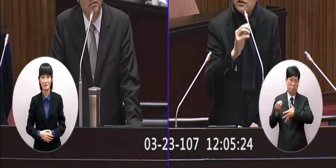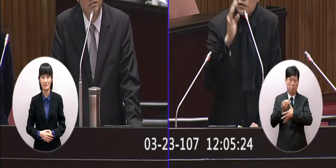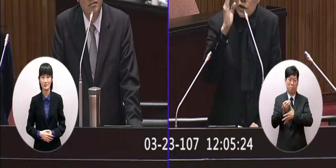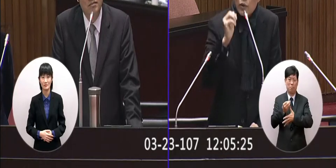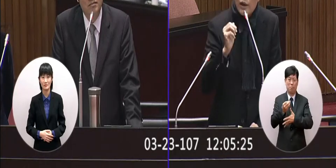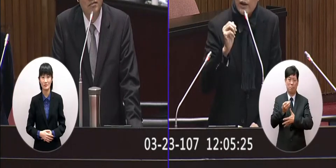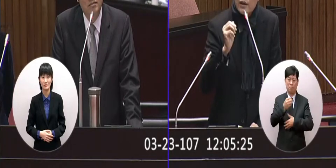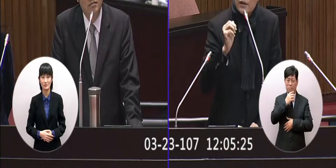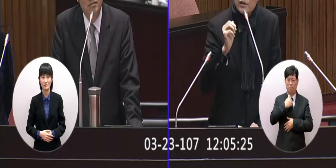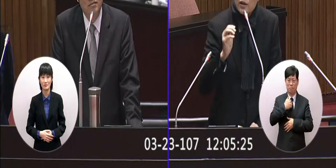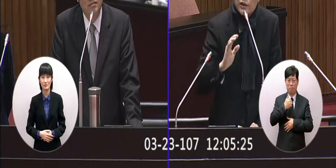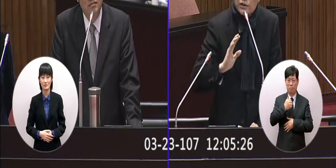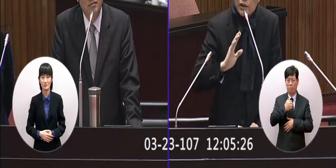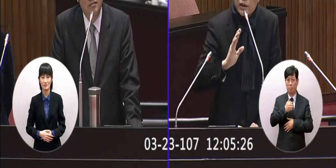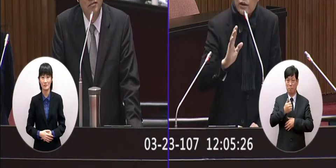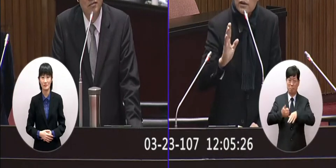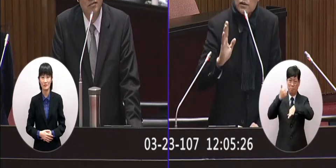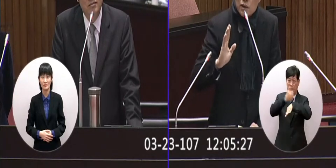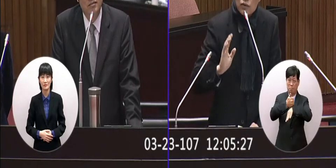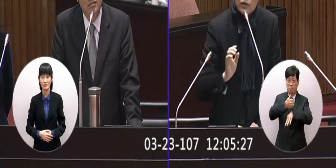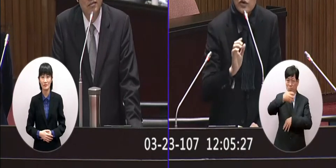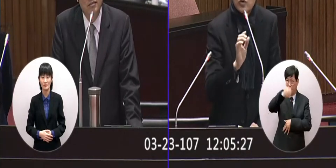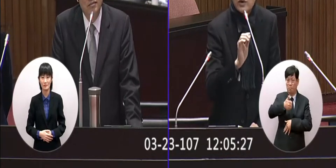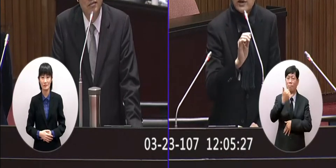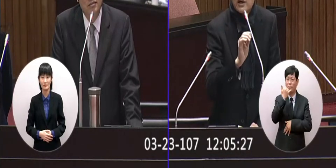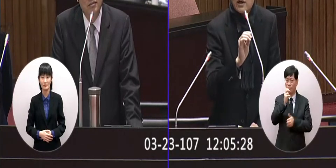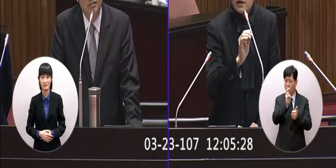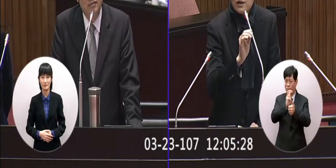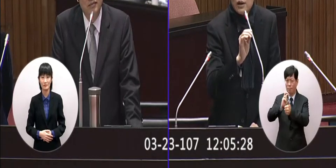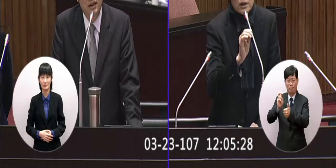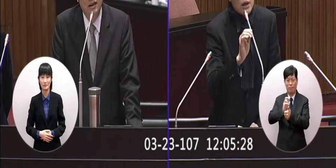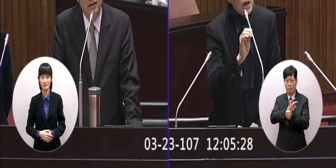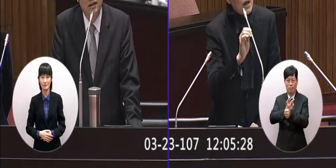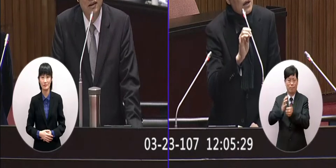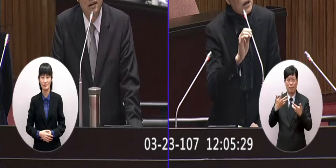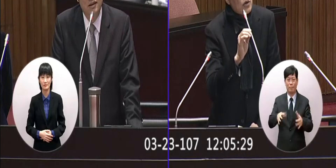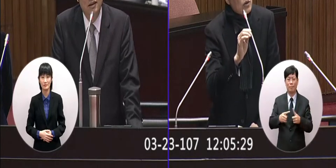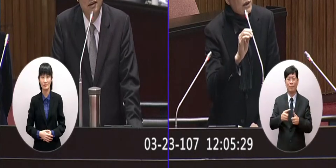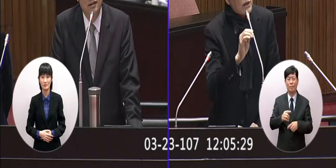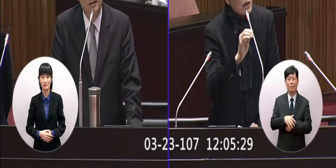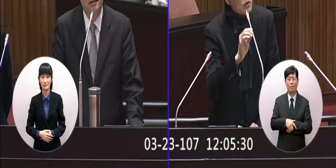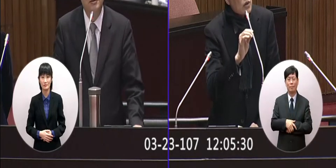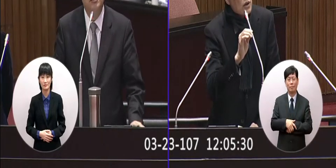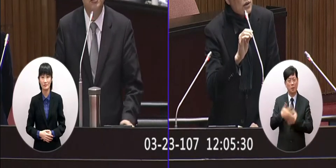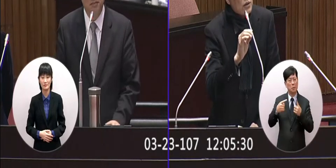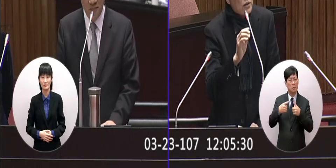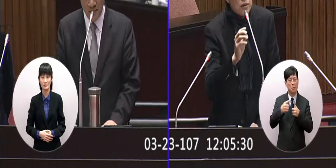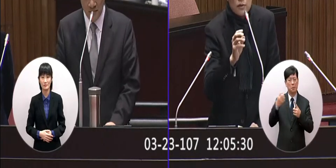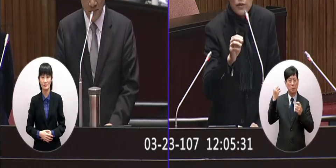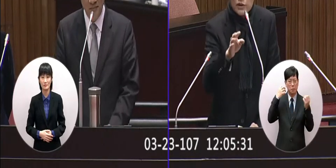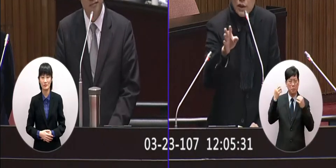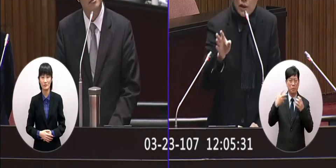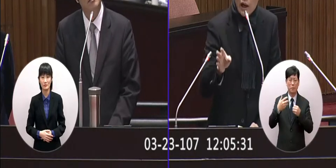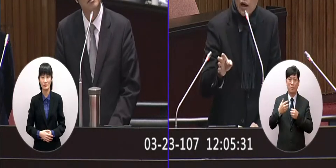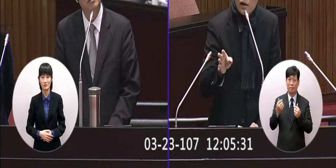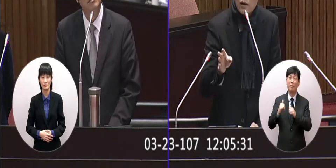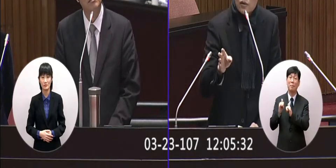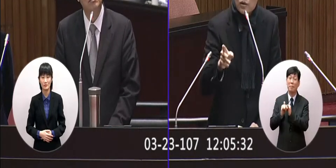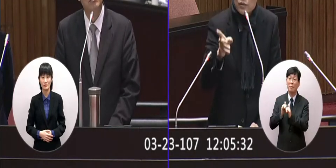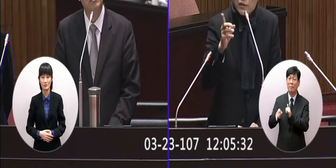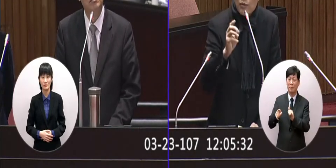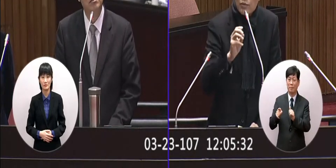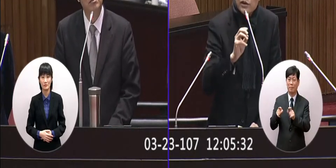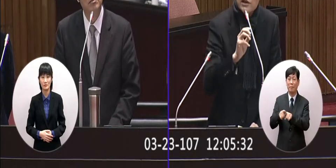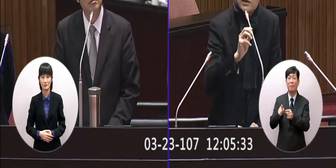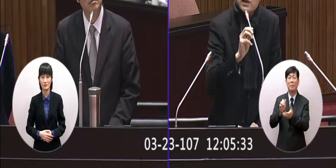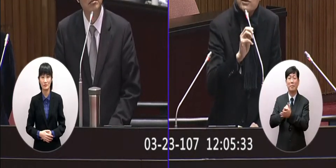的地位，那个位置可以造福更多人，哦，那很多人在讲说民间的啦，哦，